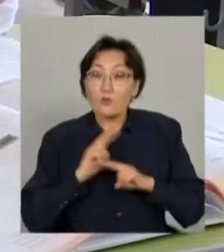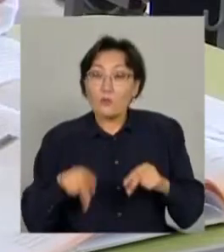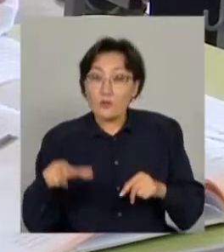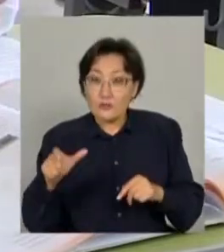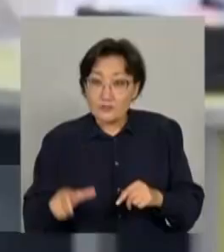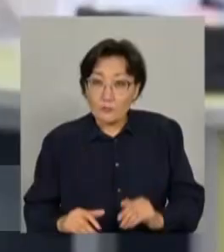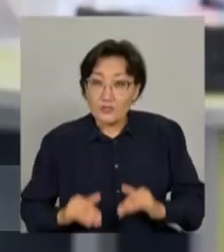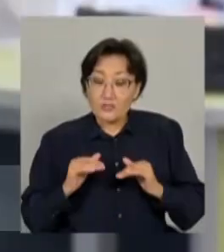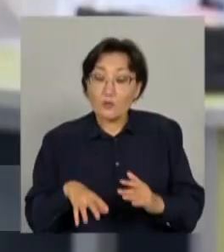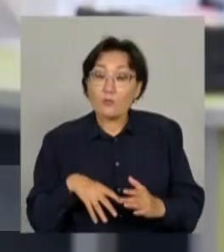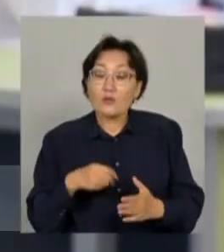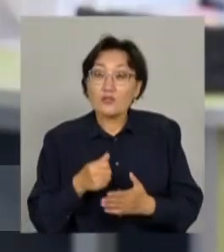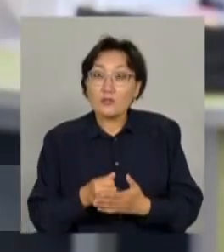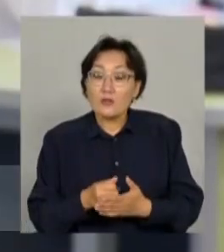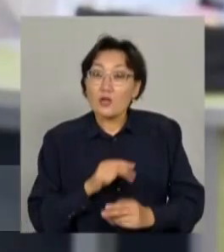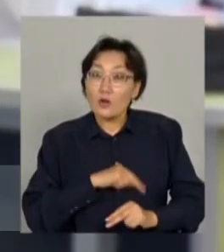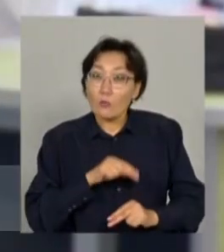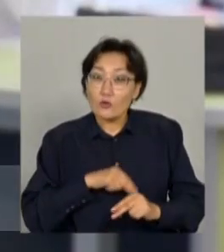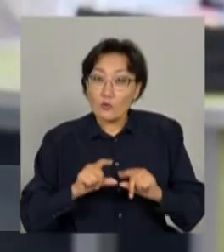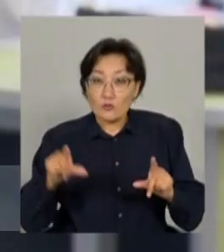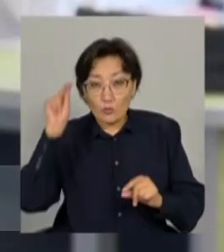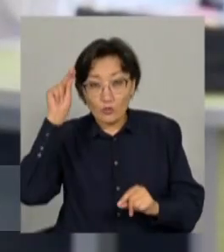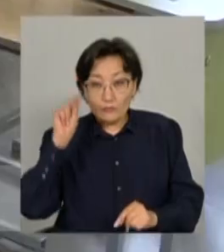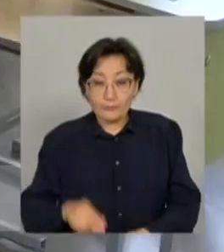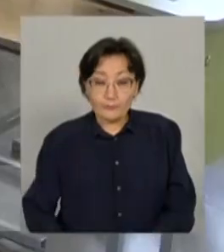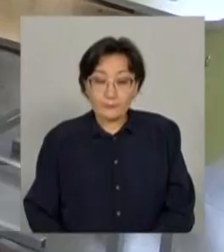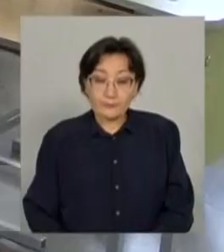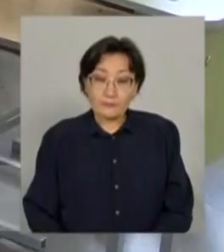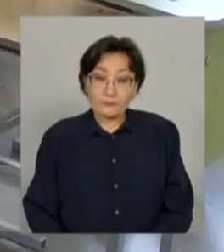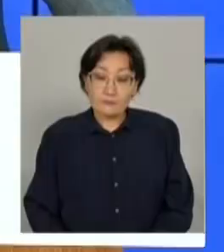и завышая оклады работникам школ.